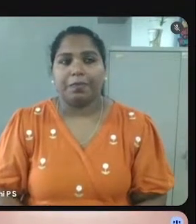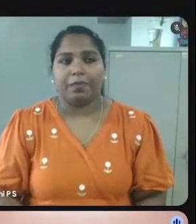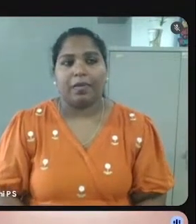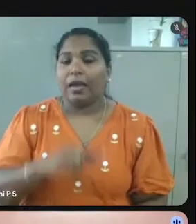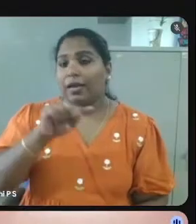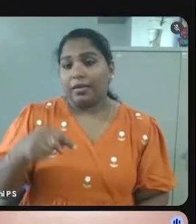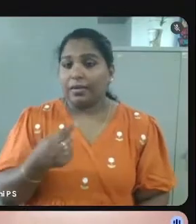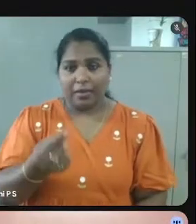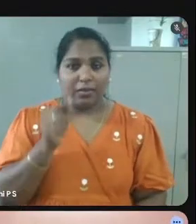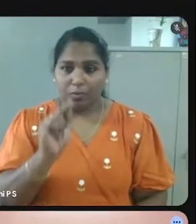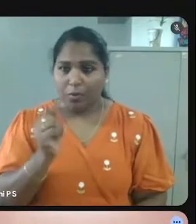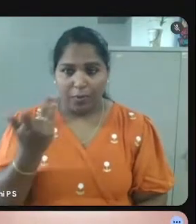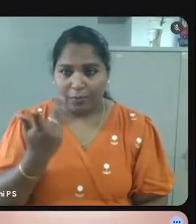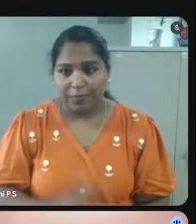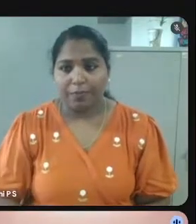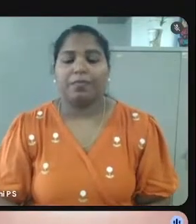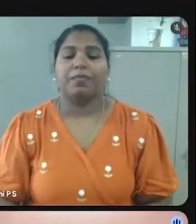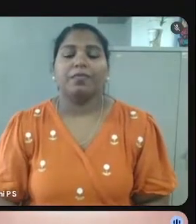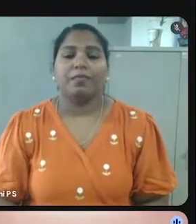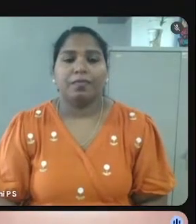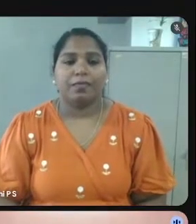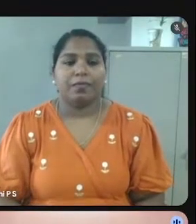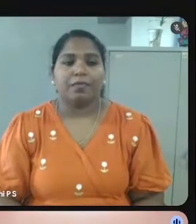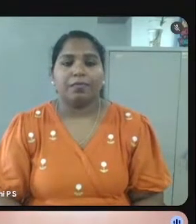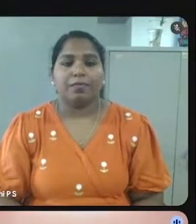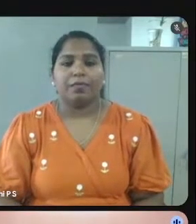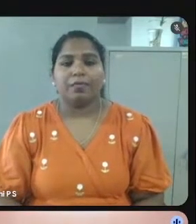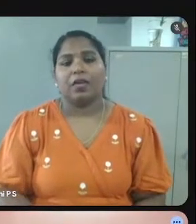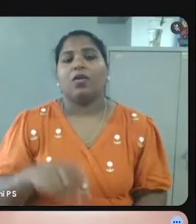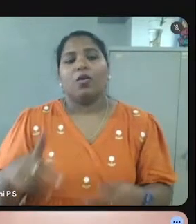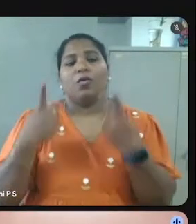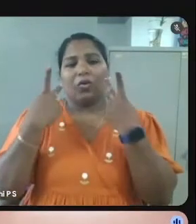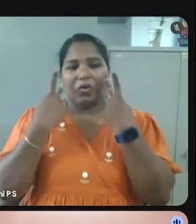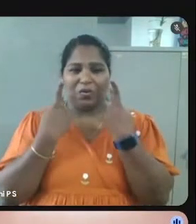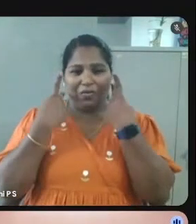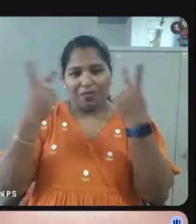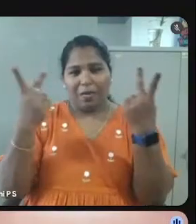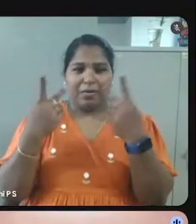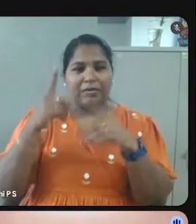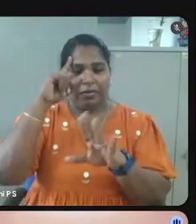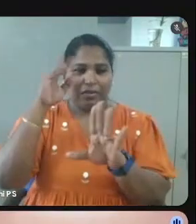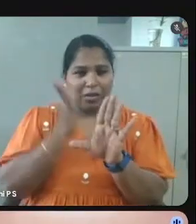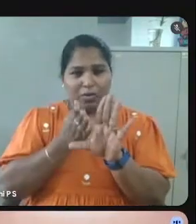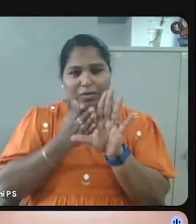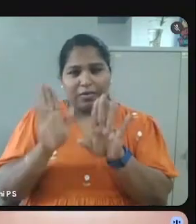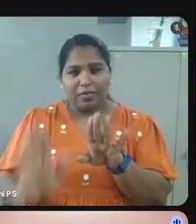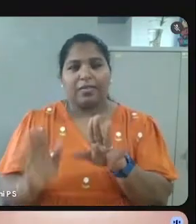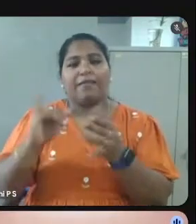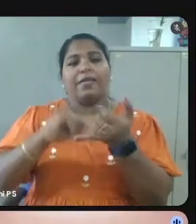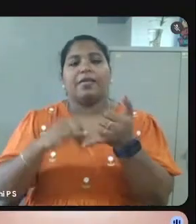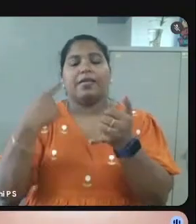അടുത്തതായി നോക്കാൻ പോകുന്നത് സിഗ്മണ്ട് ഫ്രോയിഡിന് നമുക്കൊരു സൈക്കോളജിസ്റ്റ് ലിബിഡോ എന്ന് ഒരു ലാറ്റിൻ വേർഡ്